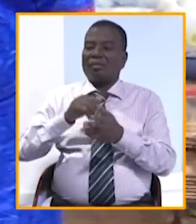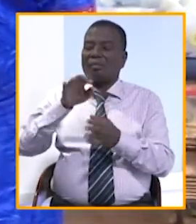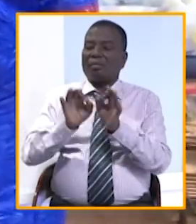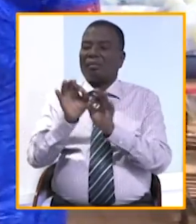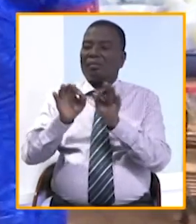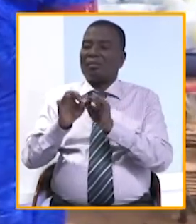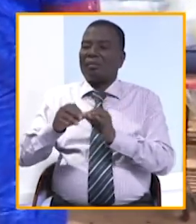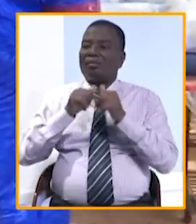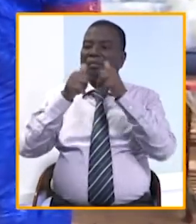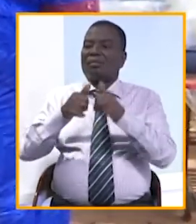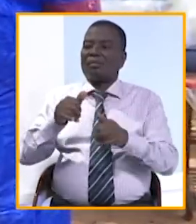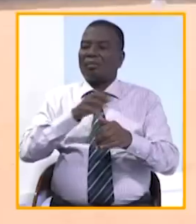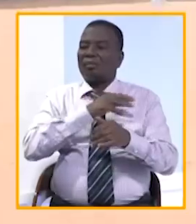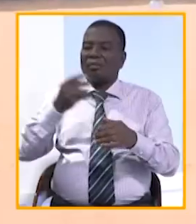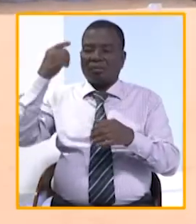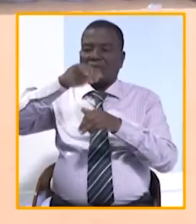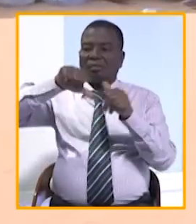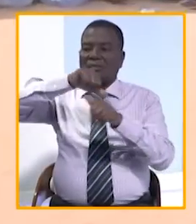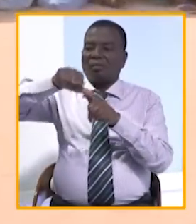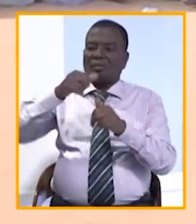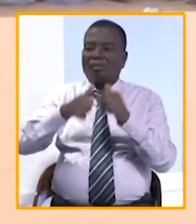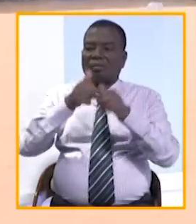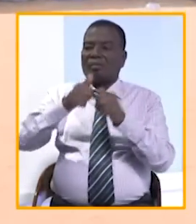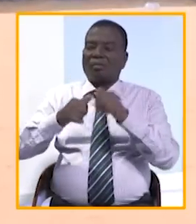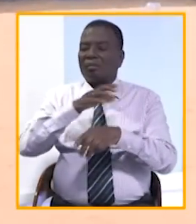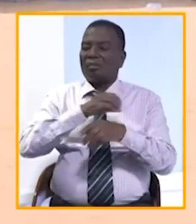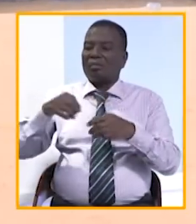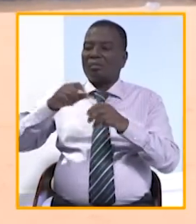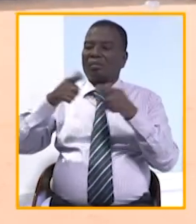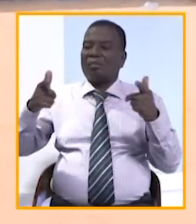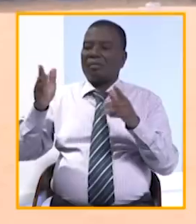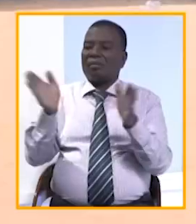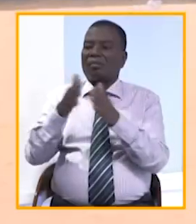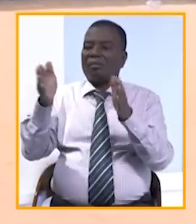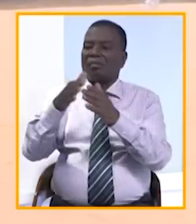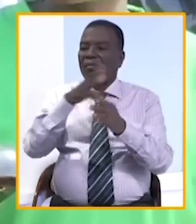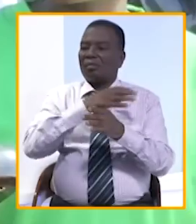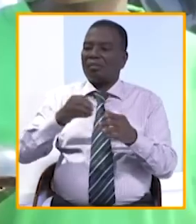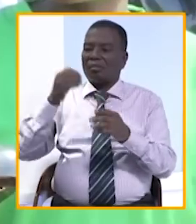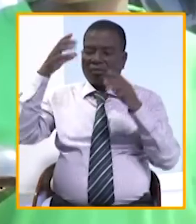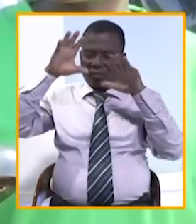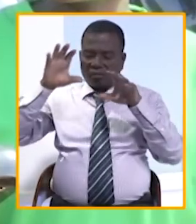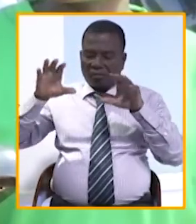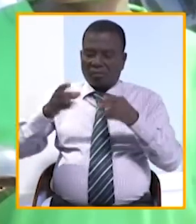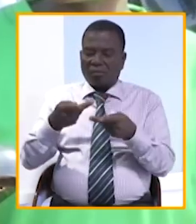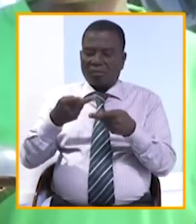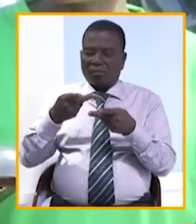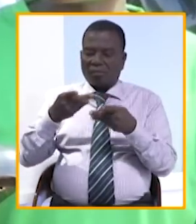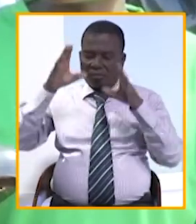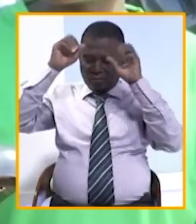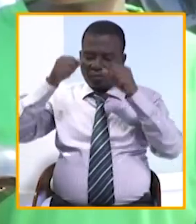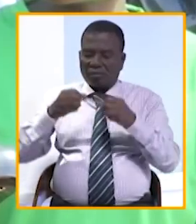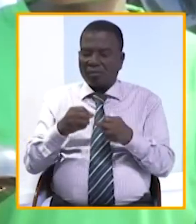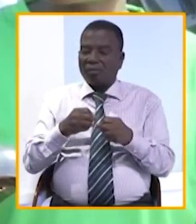de ces dons de matériel autour desquels ce grand rassemblement. Pour la présidente de la dite fédération, ces